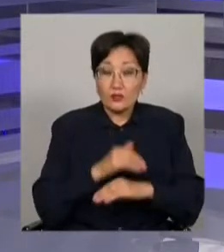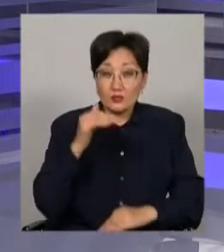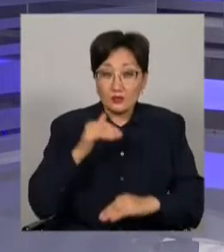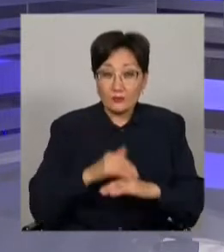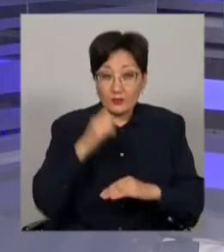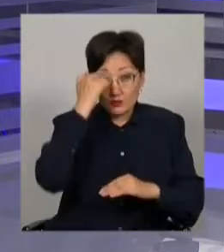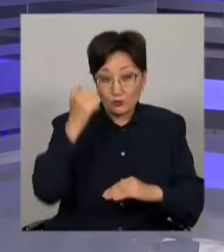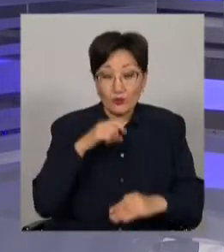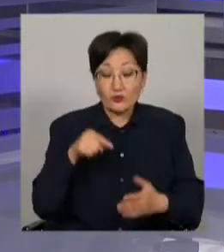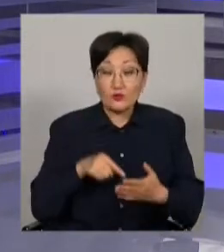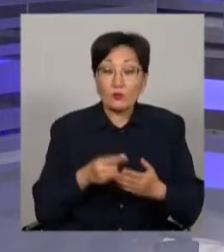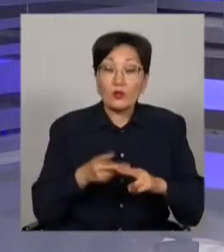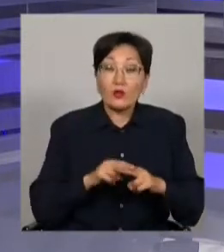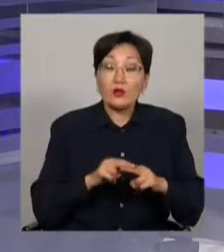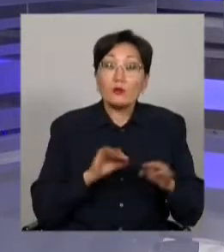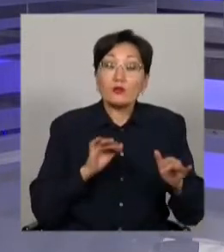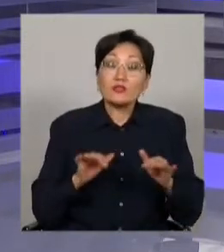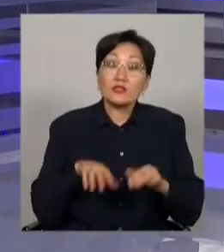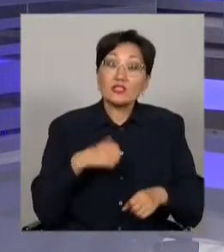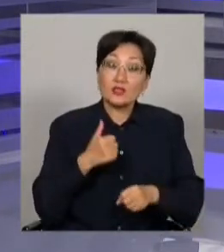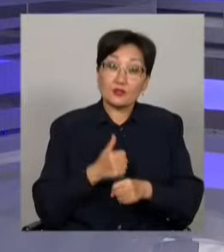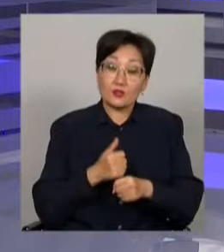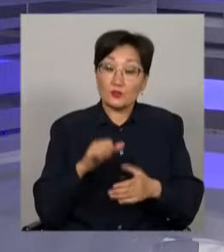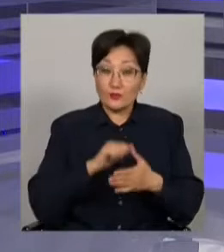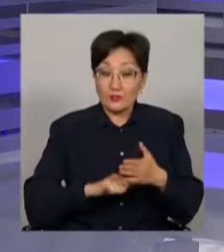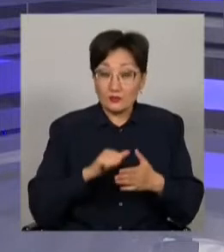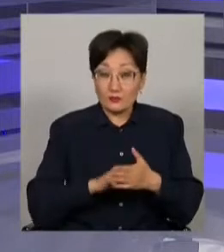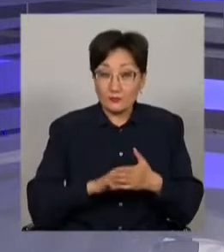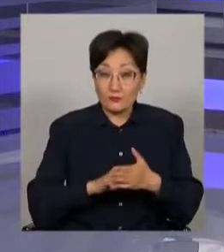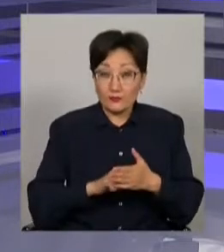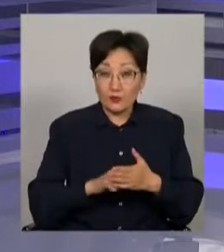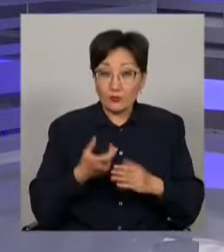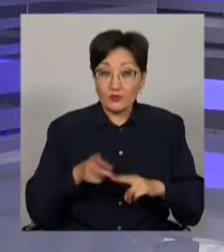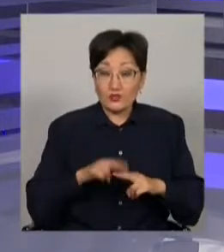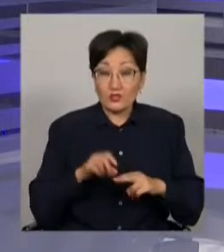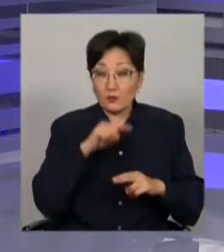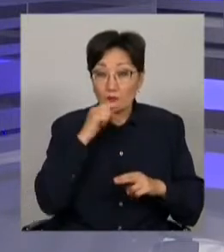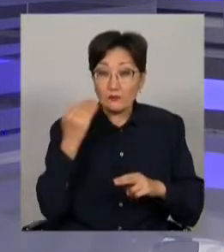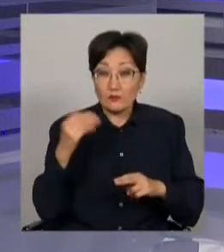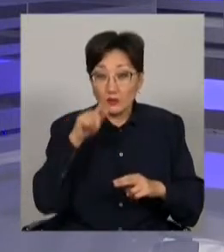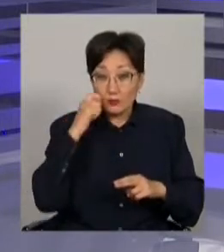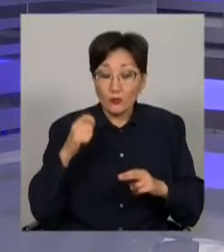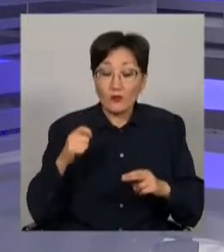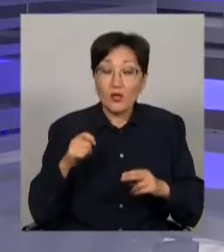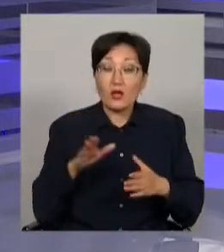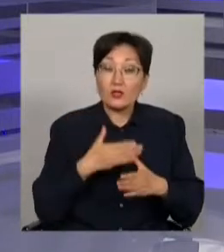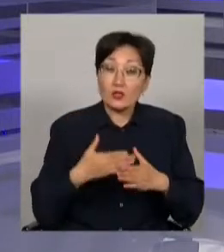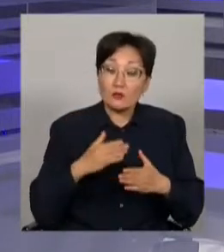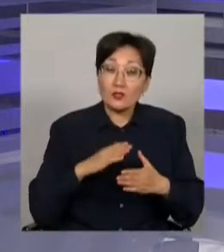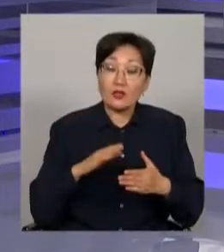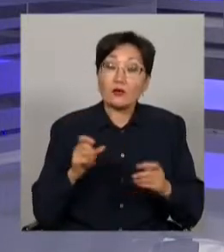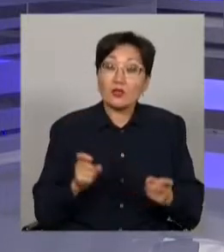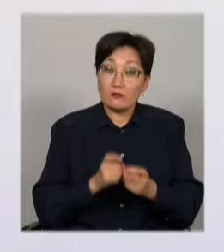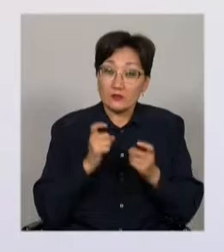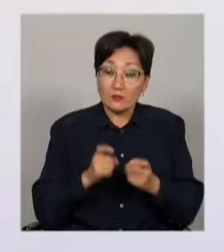сұрақтарыңызға. Жалпы бұл үрдістің негізгі әсер етуші факторлардың бірі бұл Ресей мен Украинаның арасында болған жағдай.